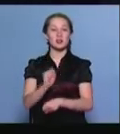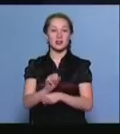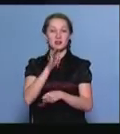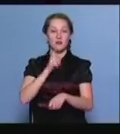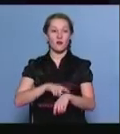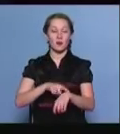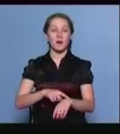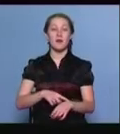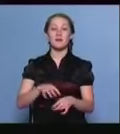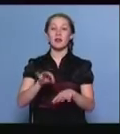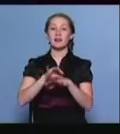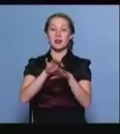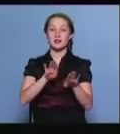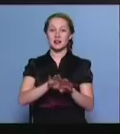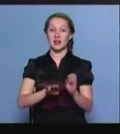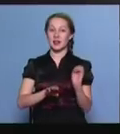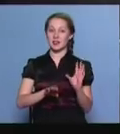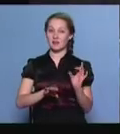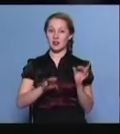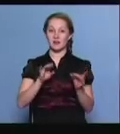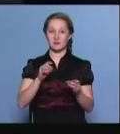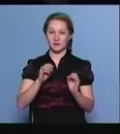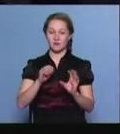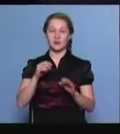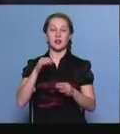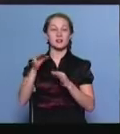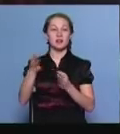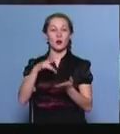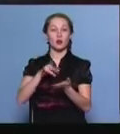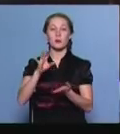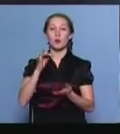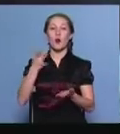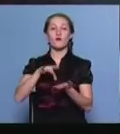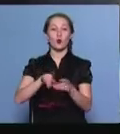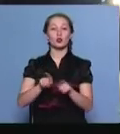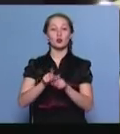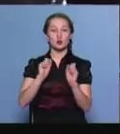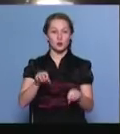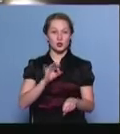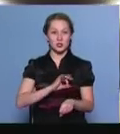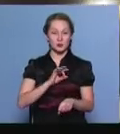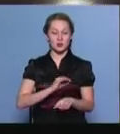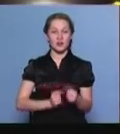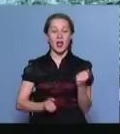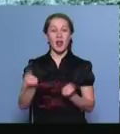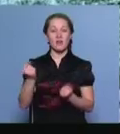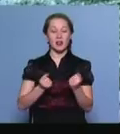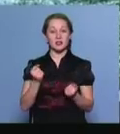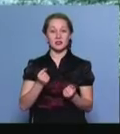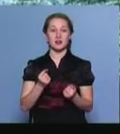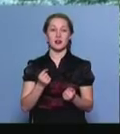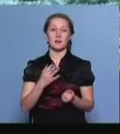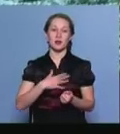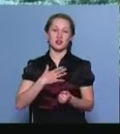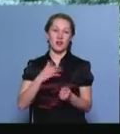такие световозвращатели пешеходы обязаны на загородных трассах, но пригодятся они и в населенных пунктах. Водители страдают от того, что не